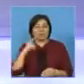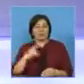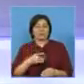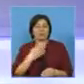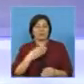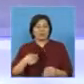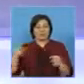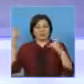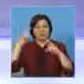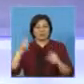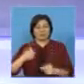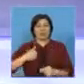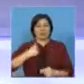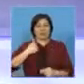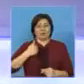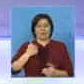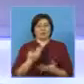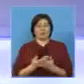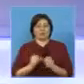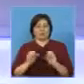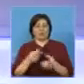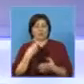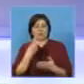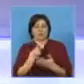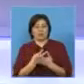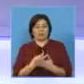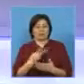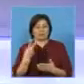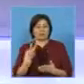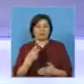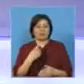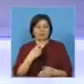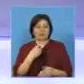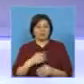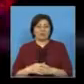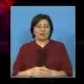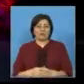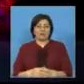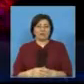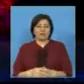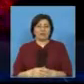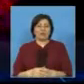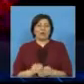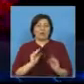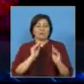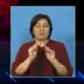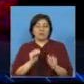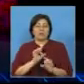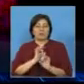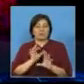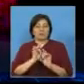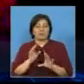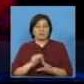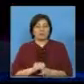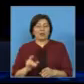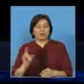сказки «Храбрецы», юные зрители смогли лицезреть сразу на двух языках. Спектакль рассказывает о том, как